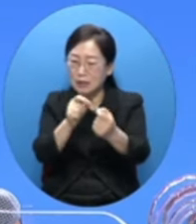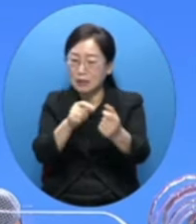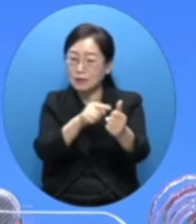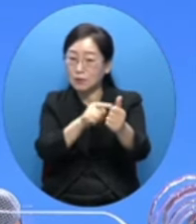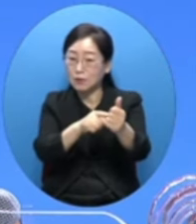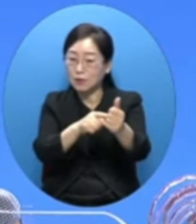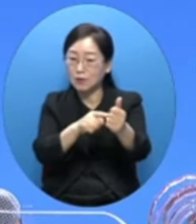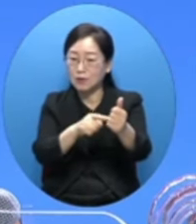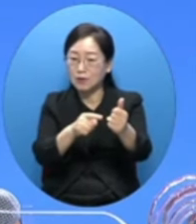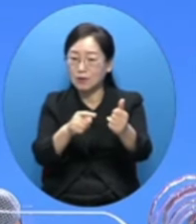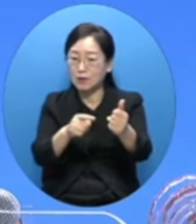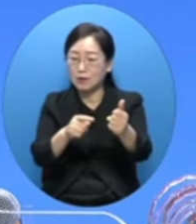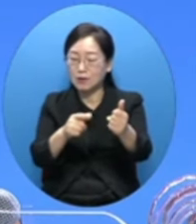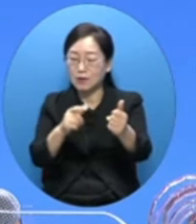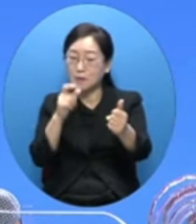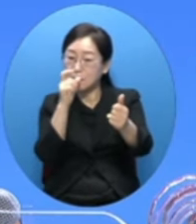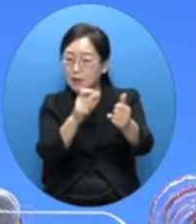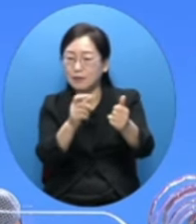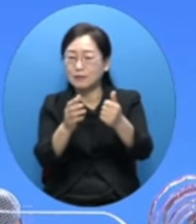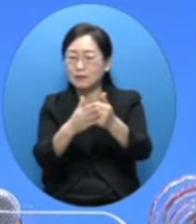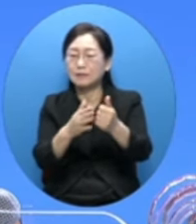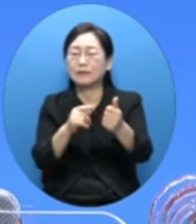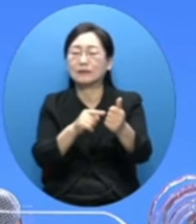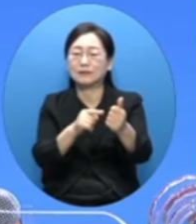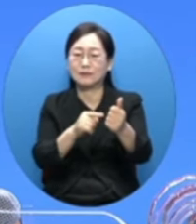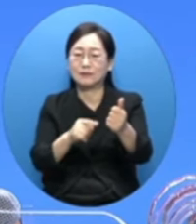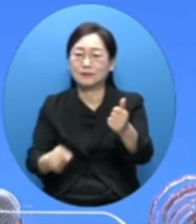때문에 그